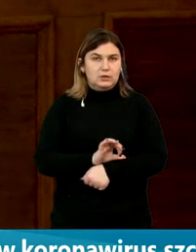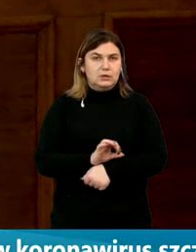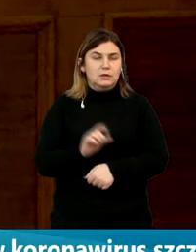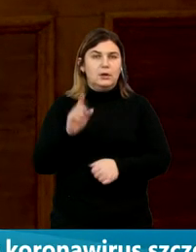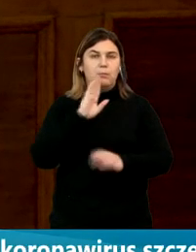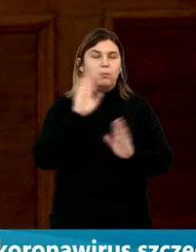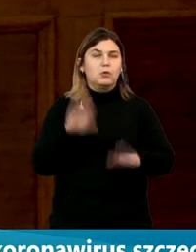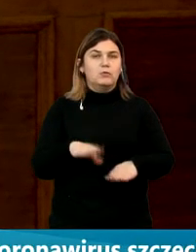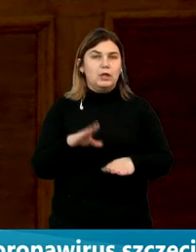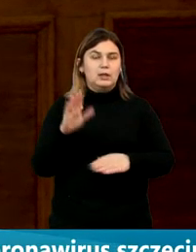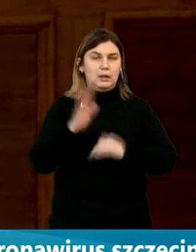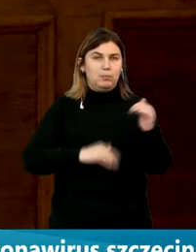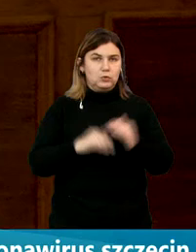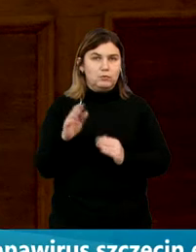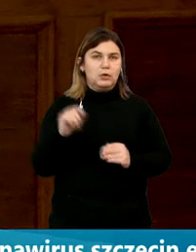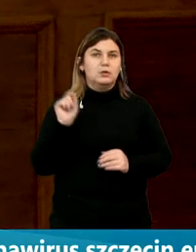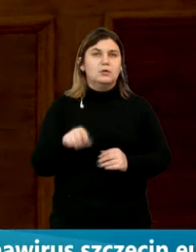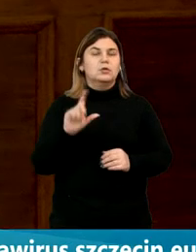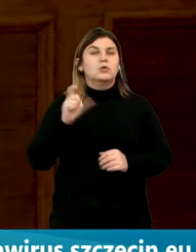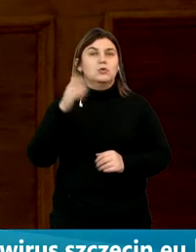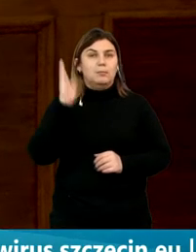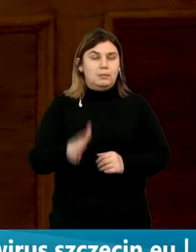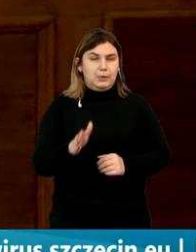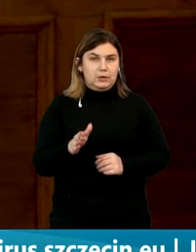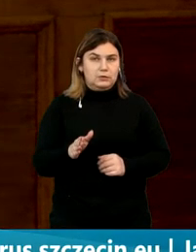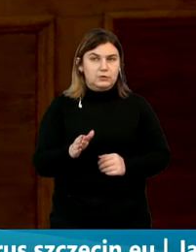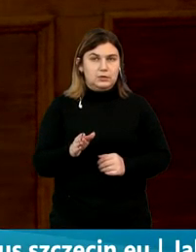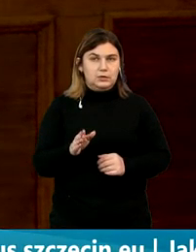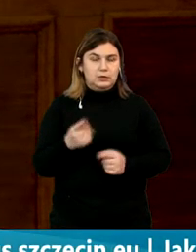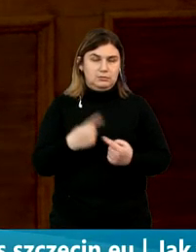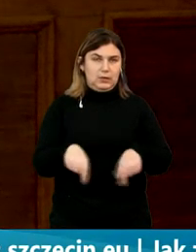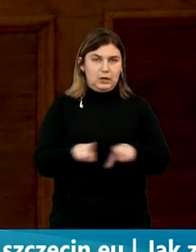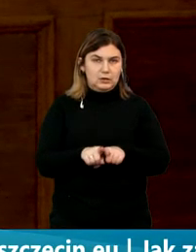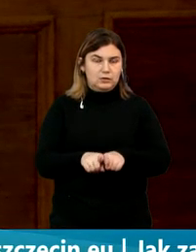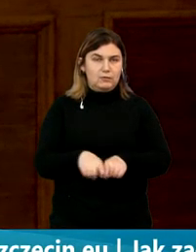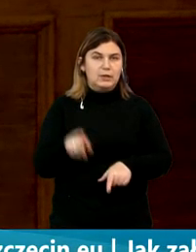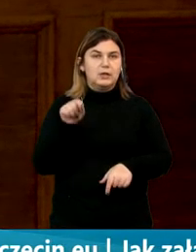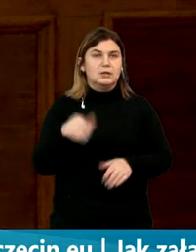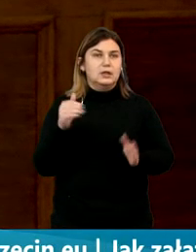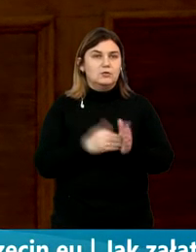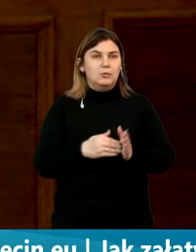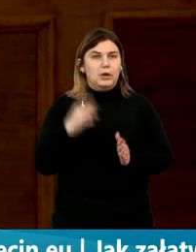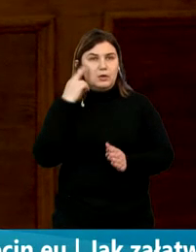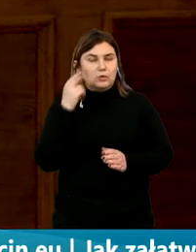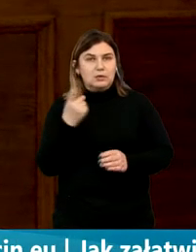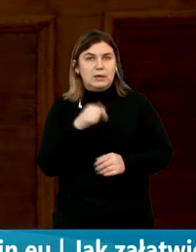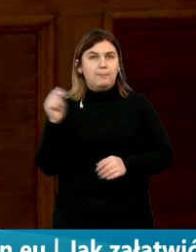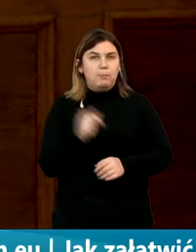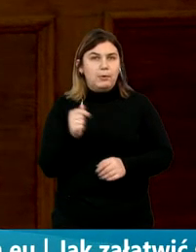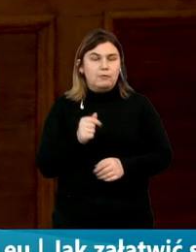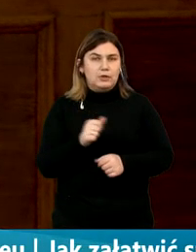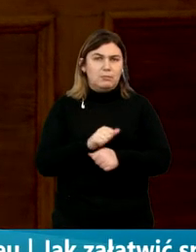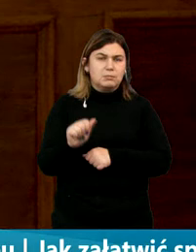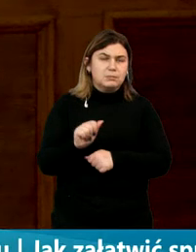budowę. Bo to, co ma pozwolenie na budowę, to jest to, co będzie de facto zrealizowane. Więc tak należy do tego podejść, nie powinno być